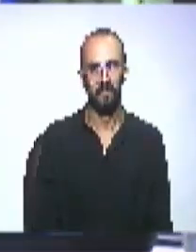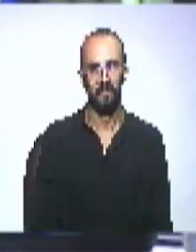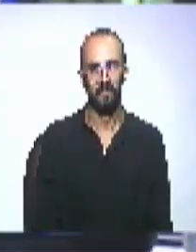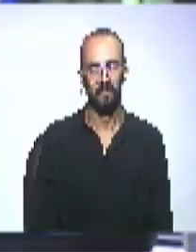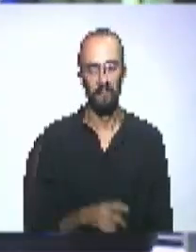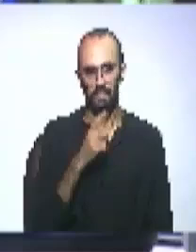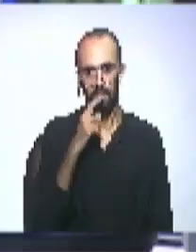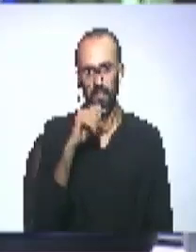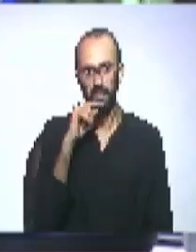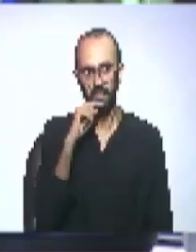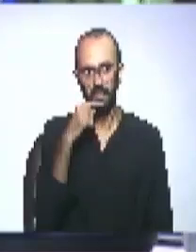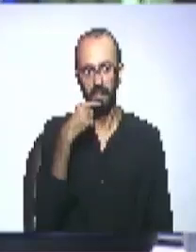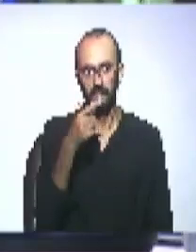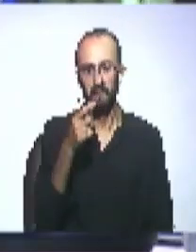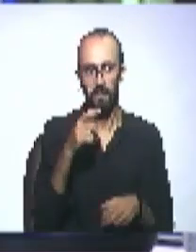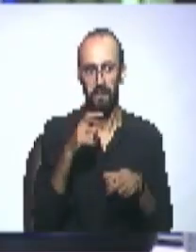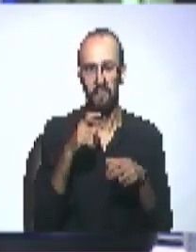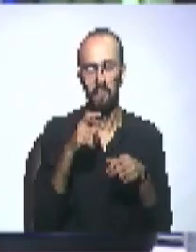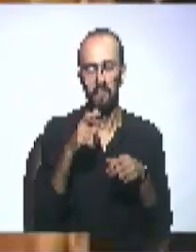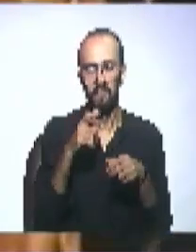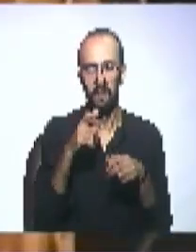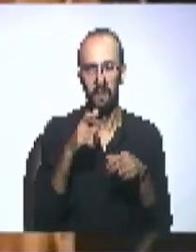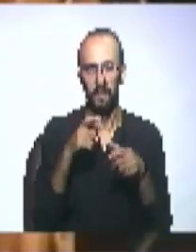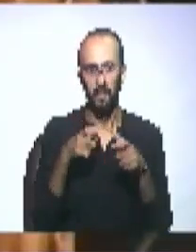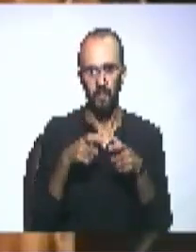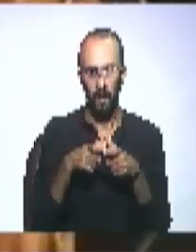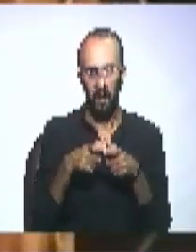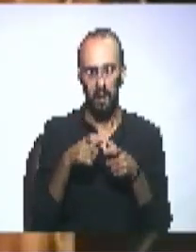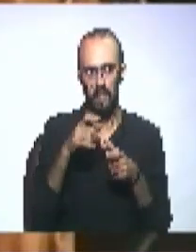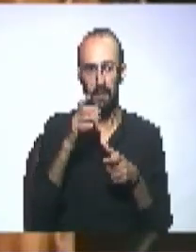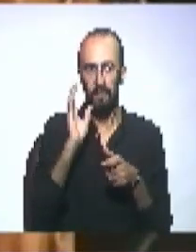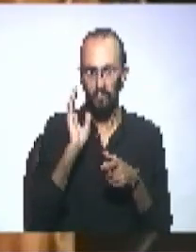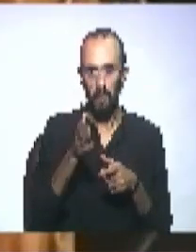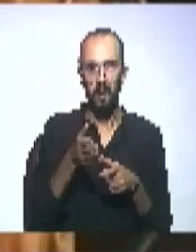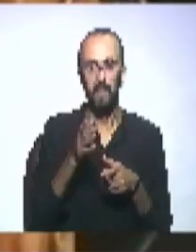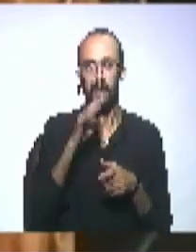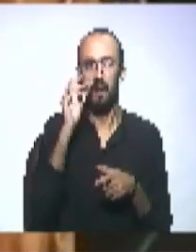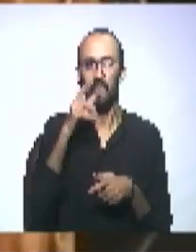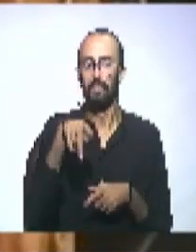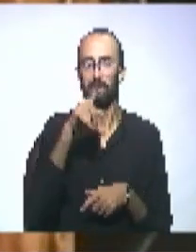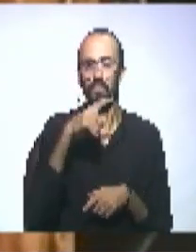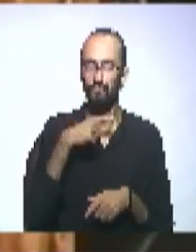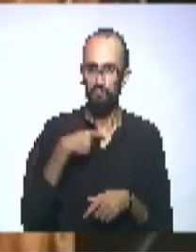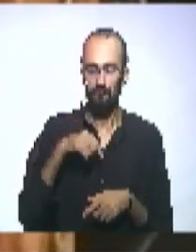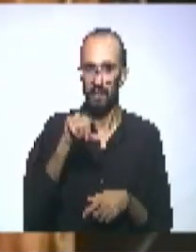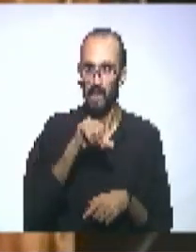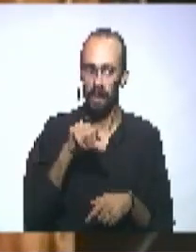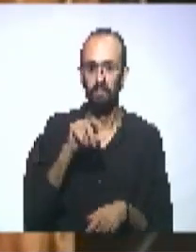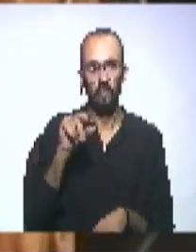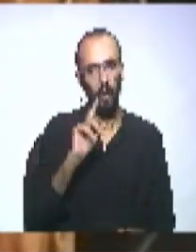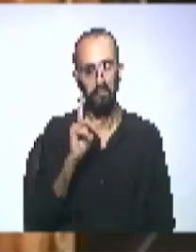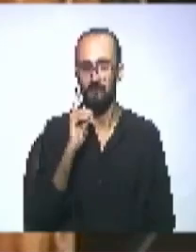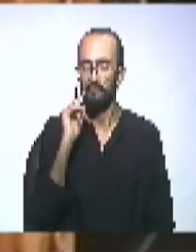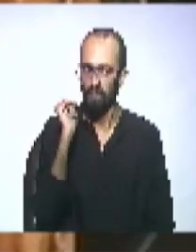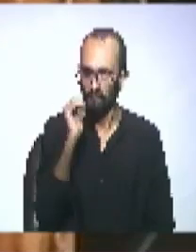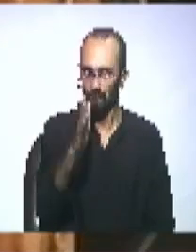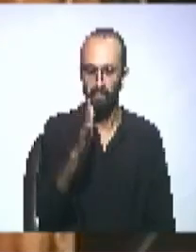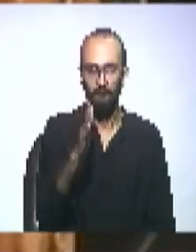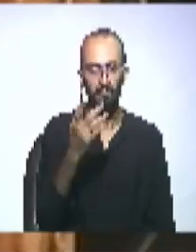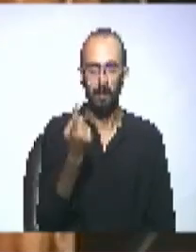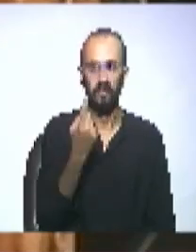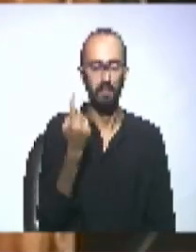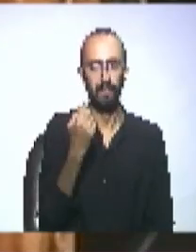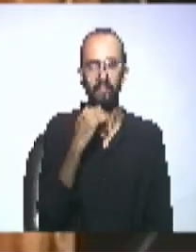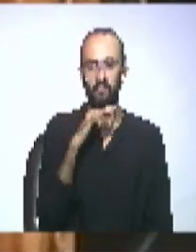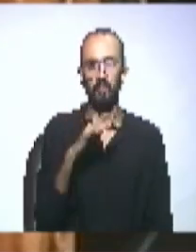البرجر الشيف يعني ممكن لو جريل ماشي، لو حضرتك مش حابة تحطي زيت، لو حابه تحطي زيت